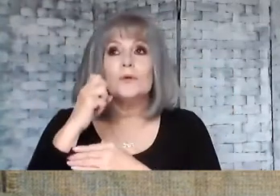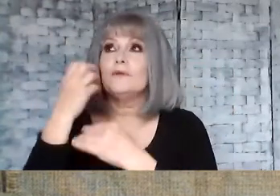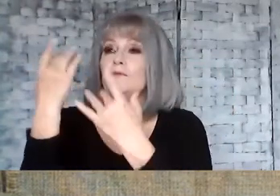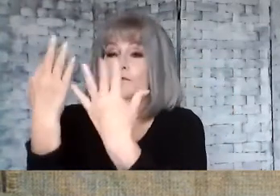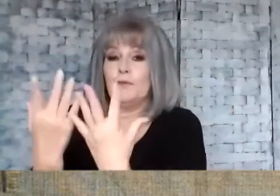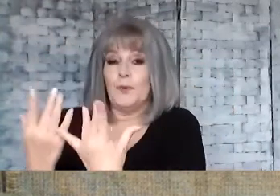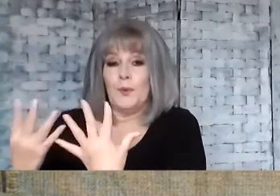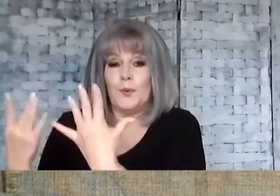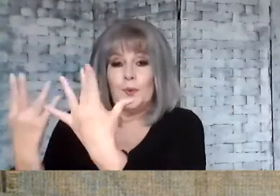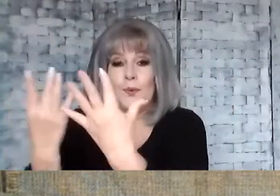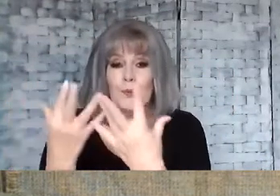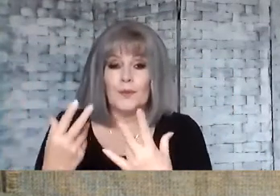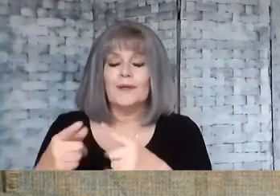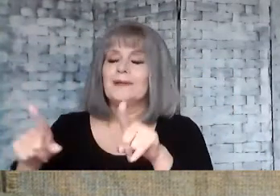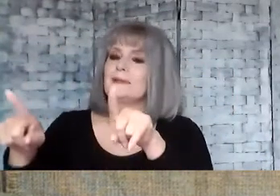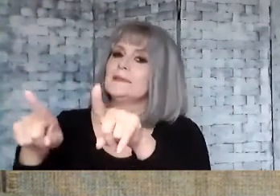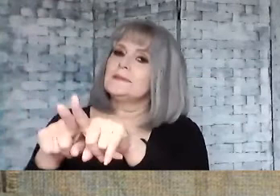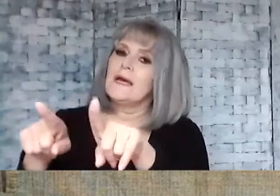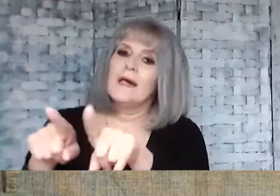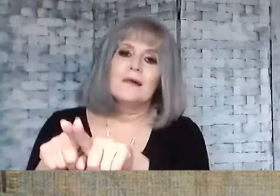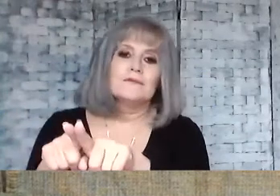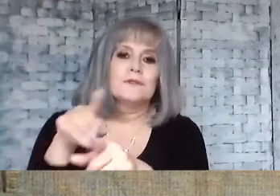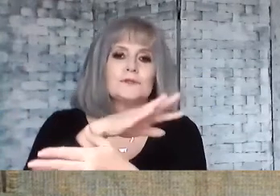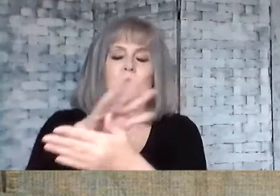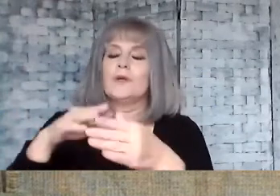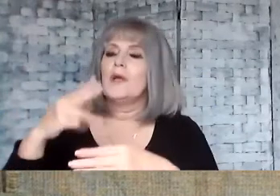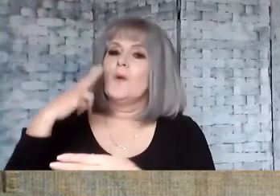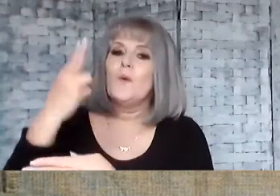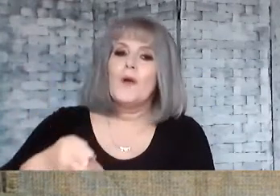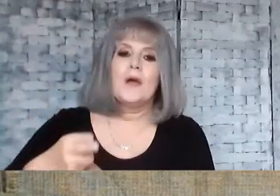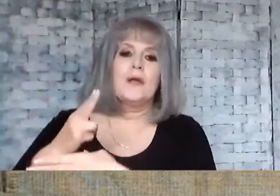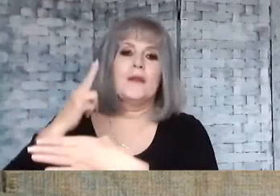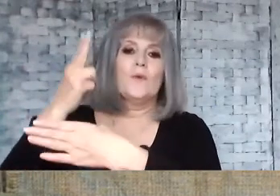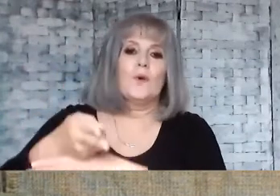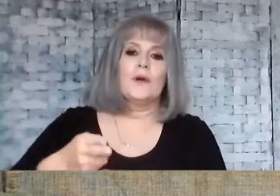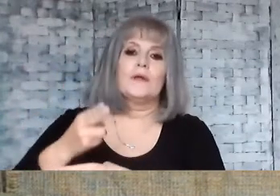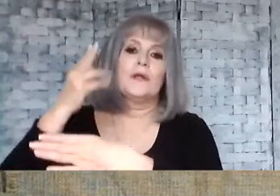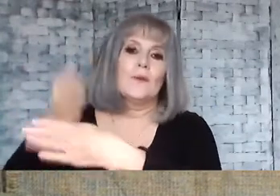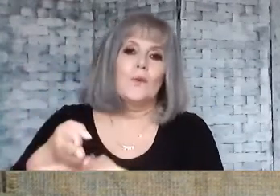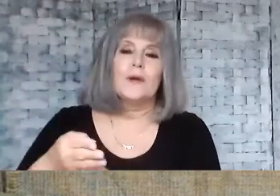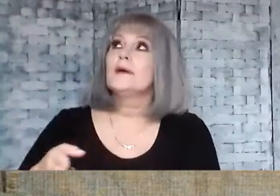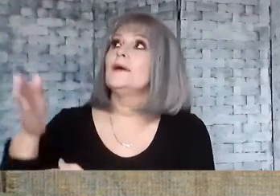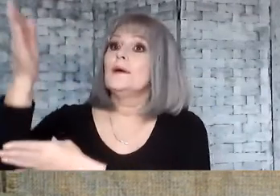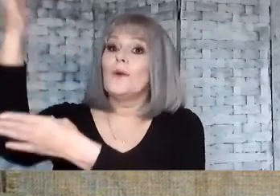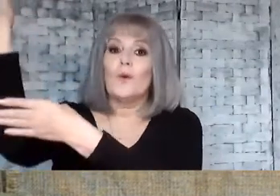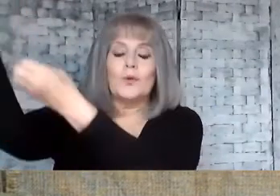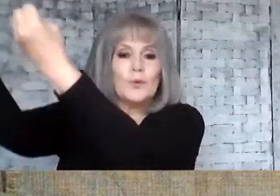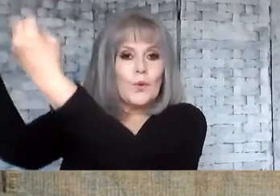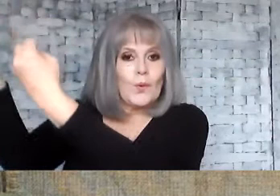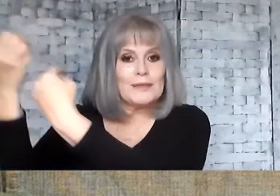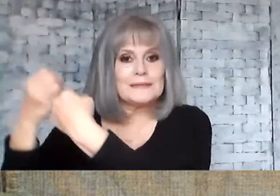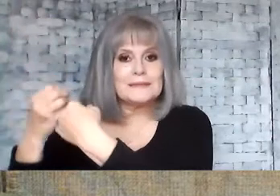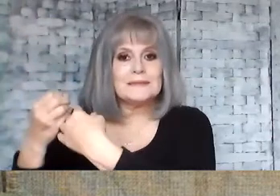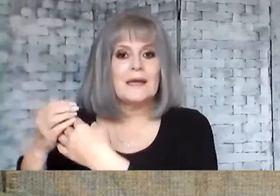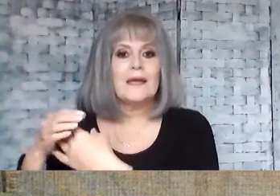die tabernakel, dis die selfde story, oor en oor. Hier is waar God nou intrek met